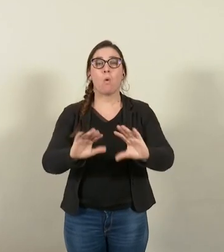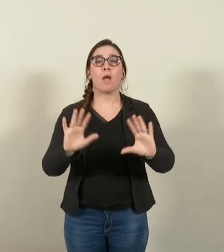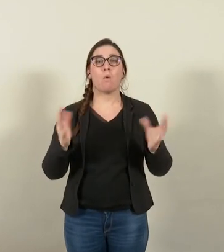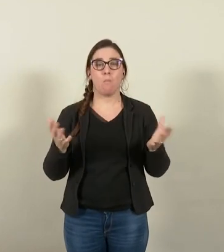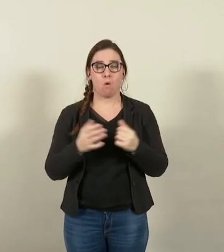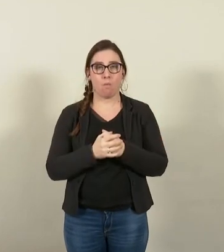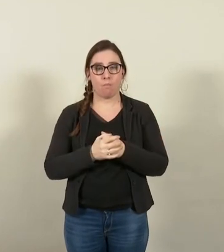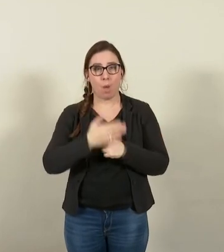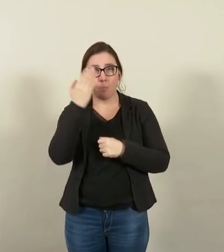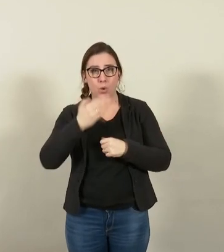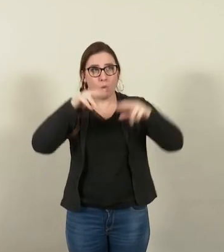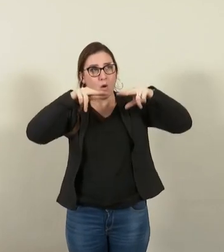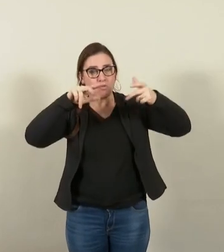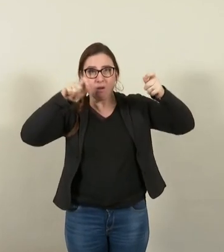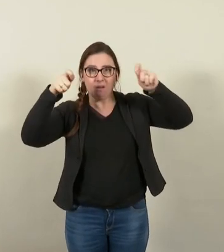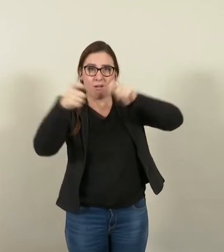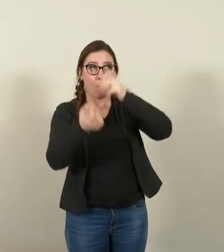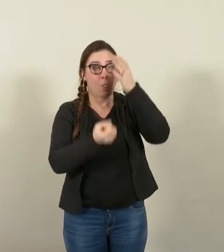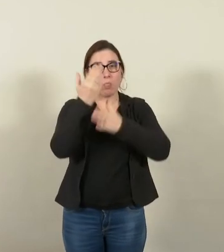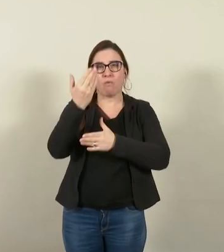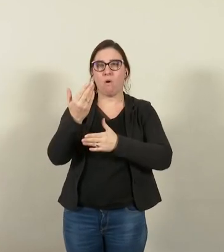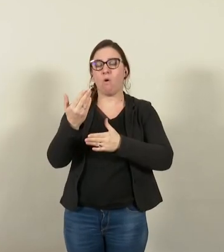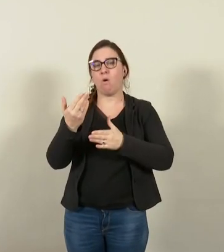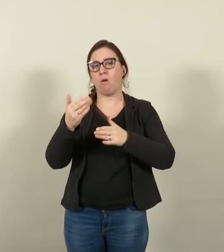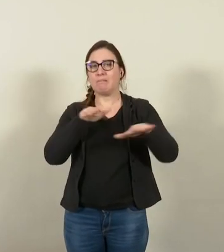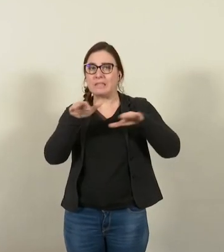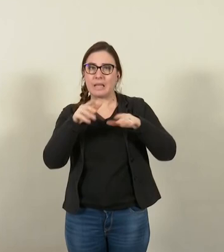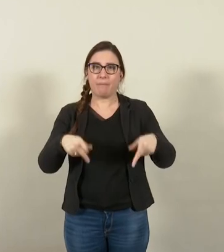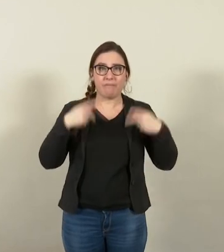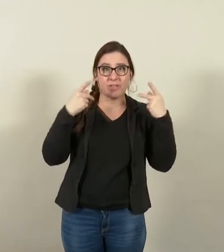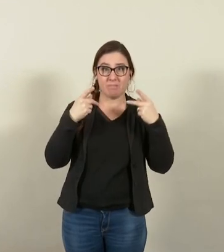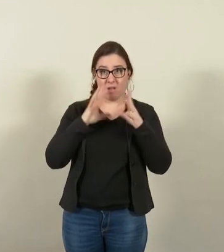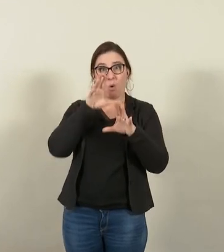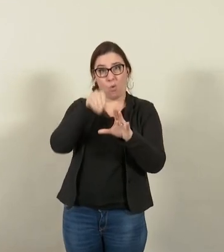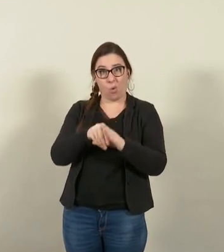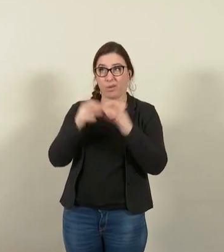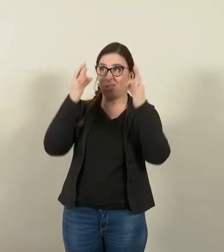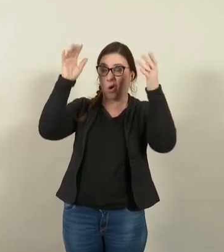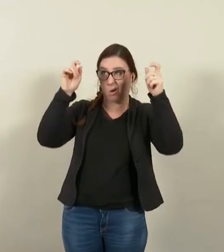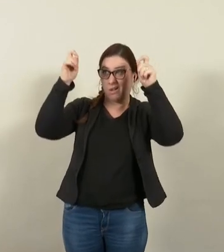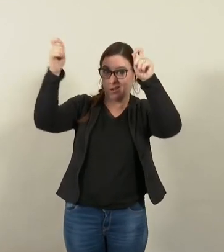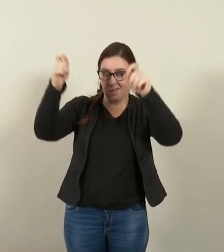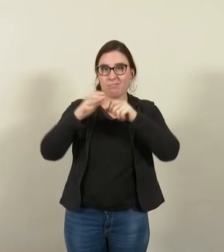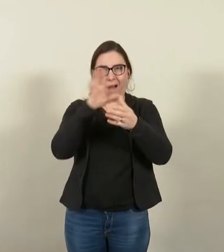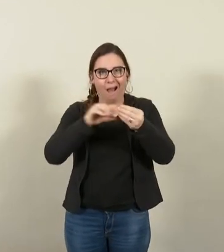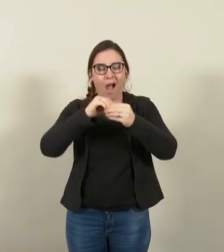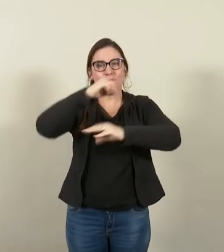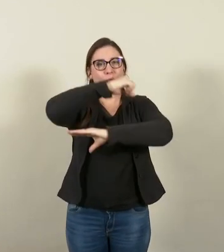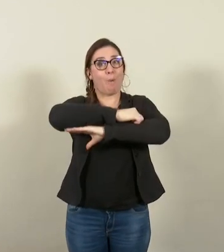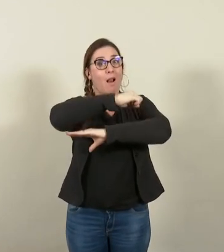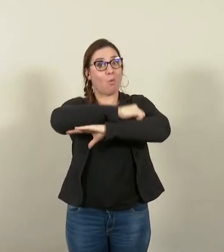nécessaire des logements au nouveaux modes de vie et à l'adaptation au changement climatique en ajoutant des balcons en